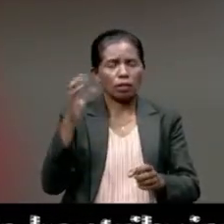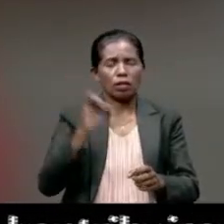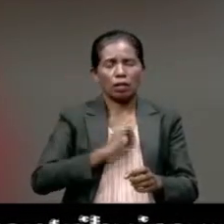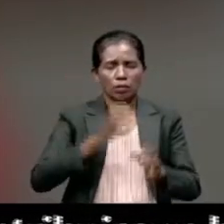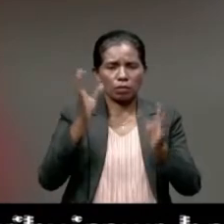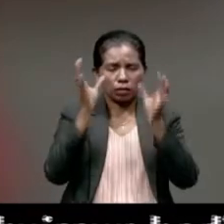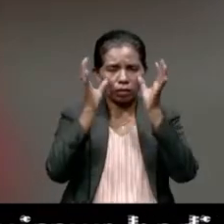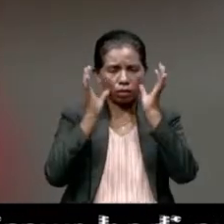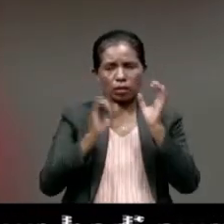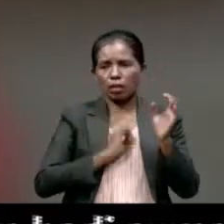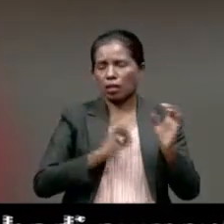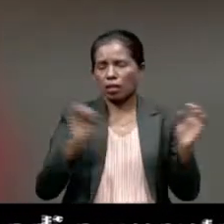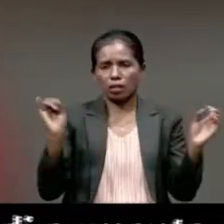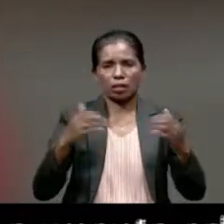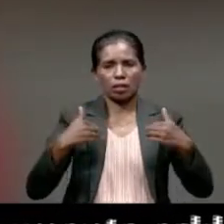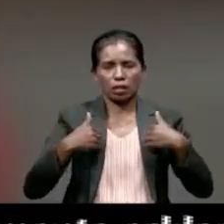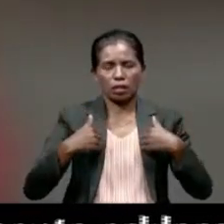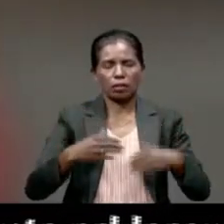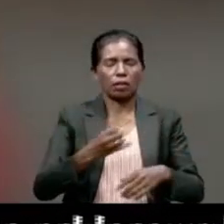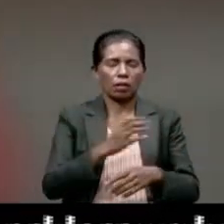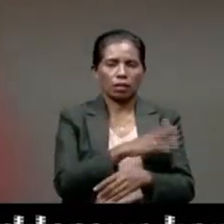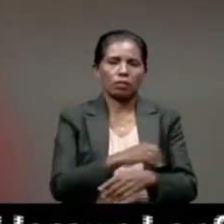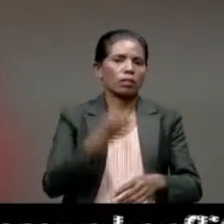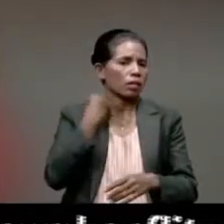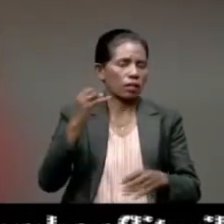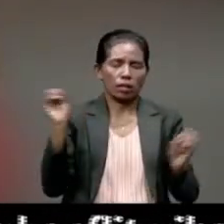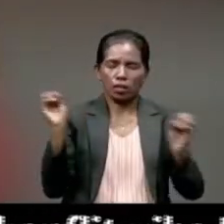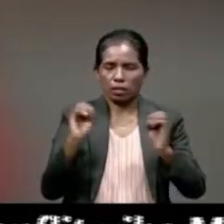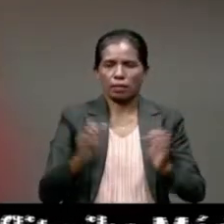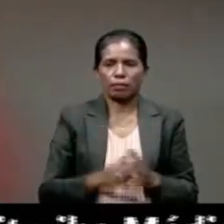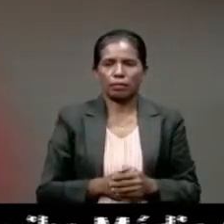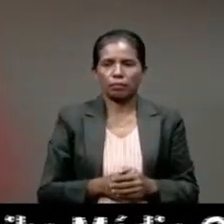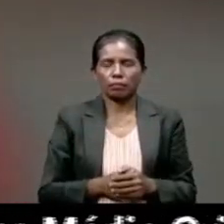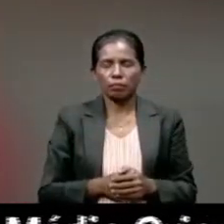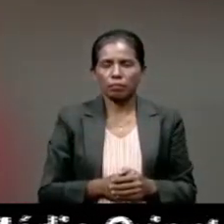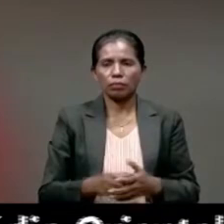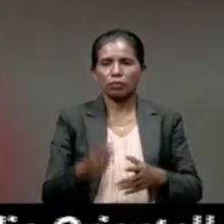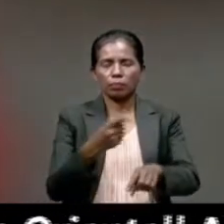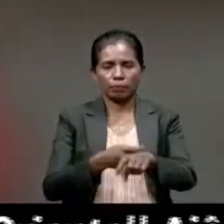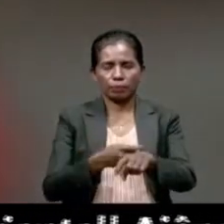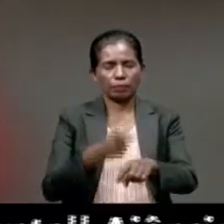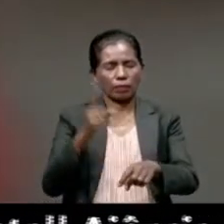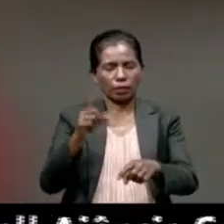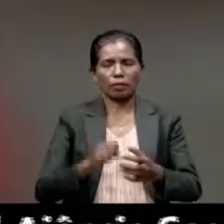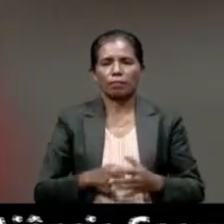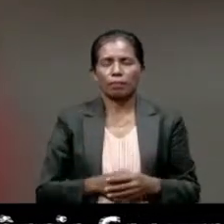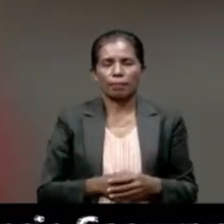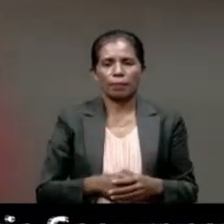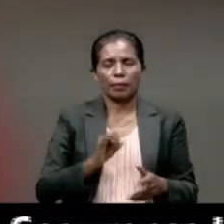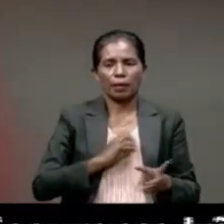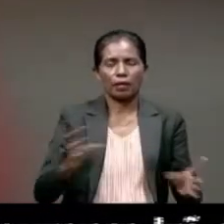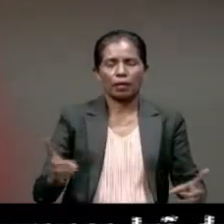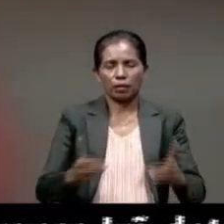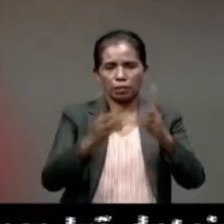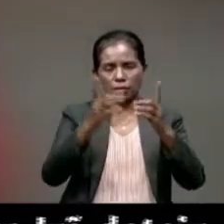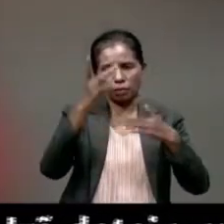la ya hanoin kata pensira kotor ni bini la ya bini la ya tapi momentu ni au sorti amoras